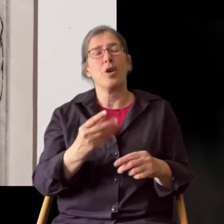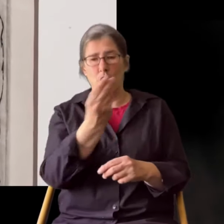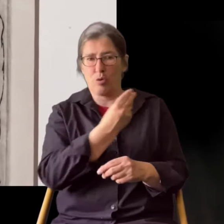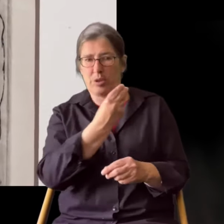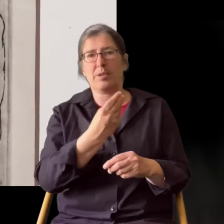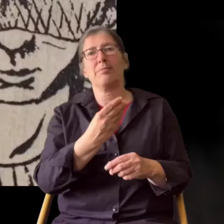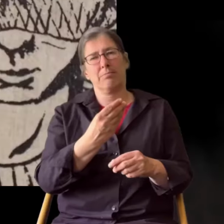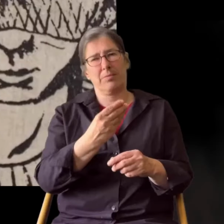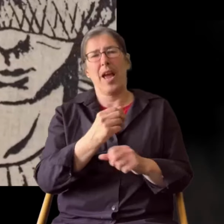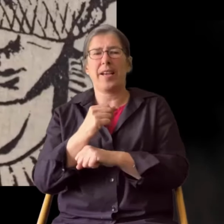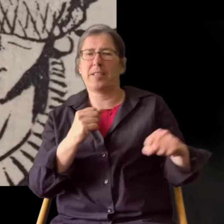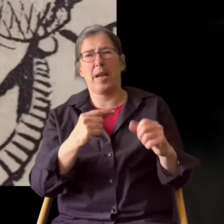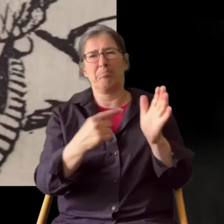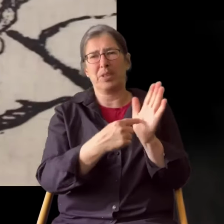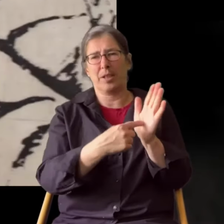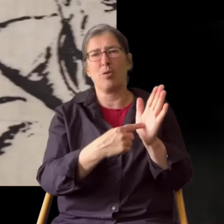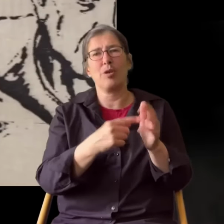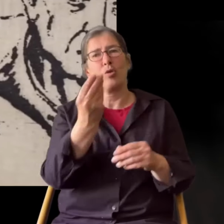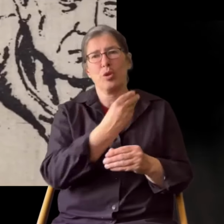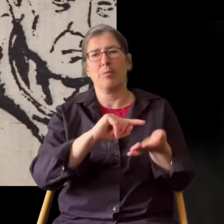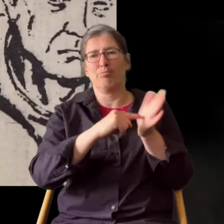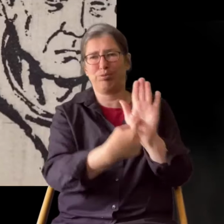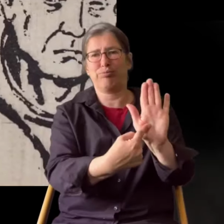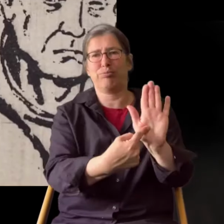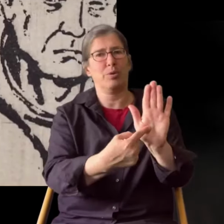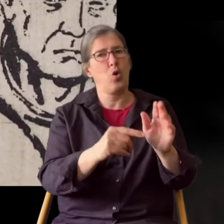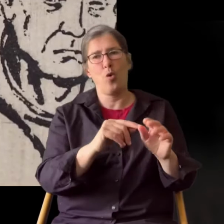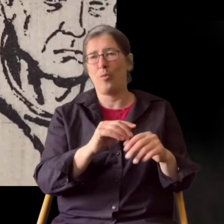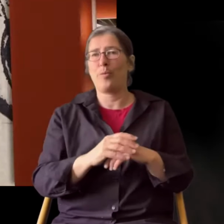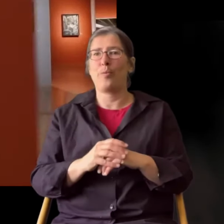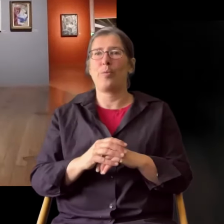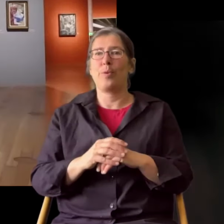Schonungslos spiegelt die Kunst diese extremen Bedingungen wider.